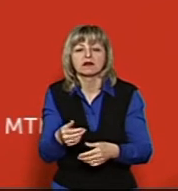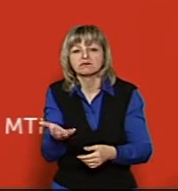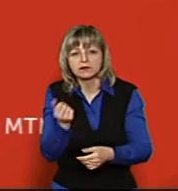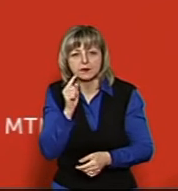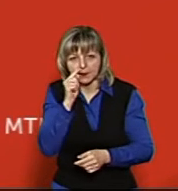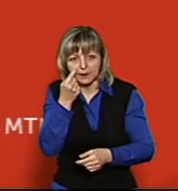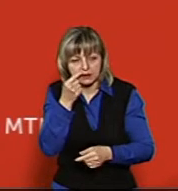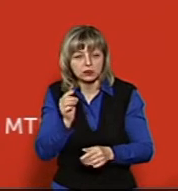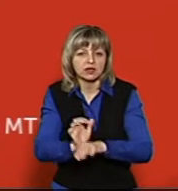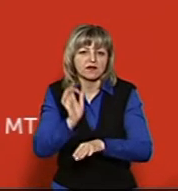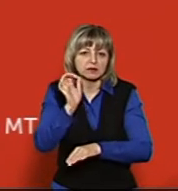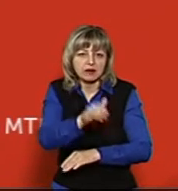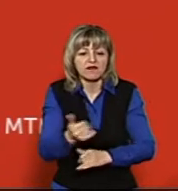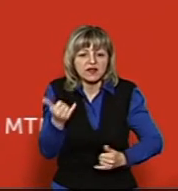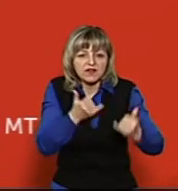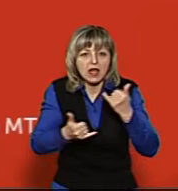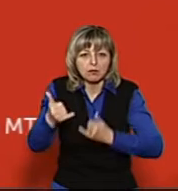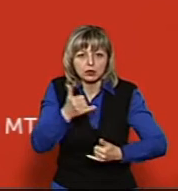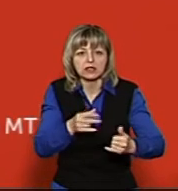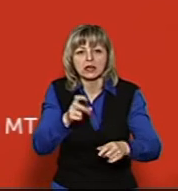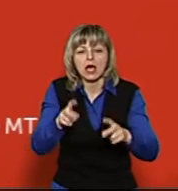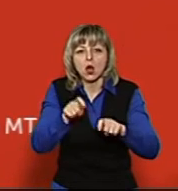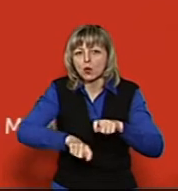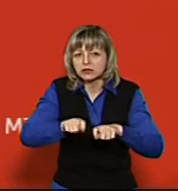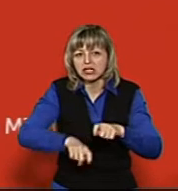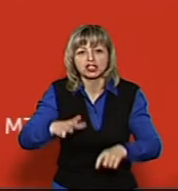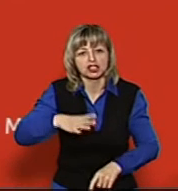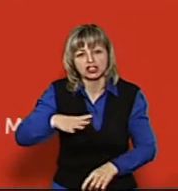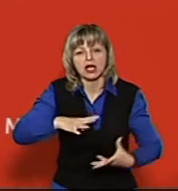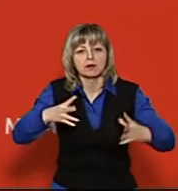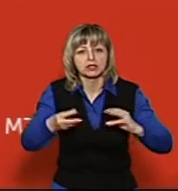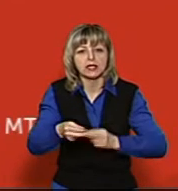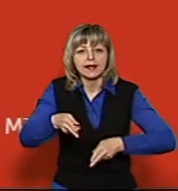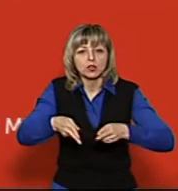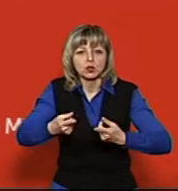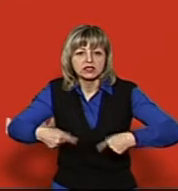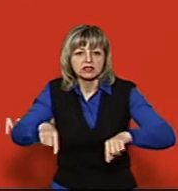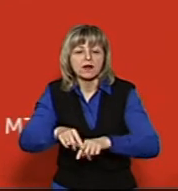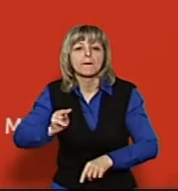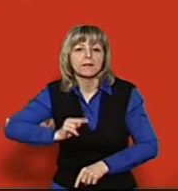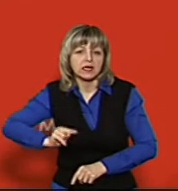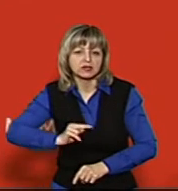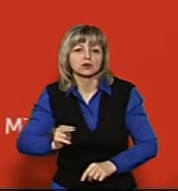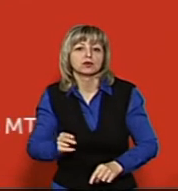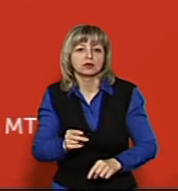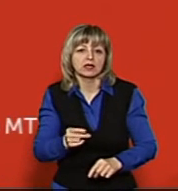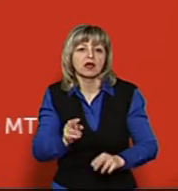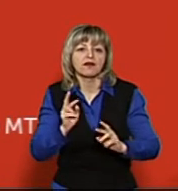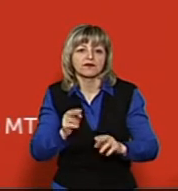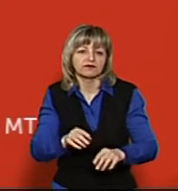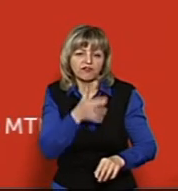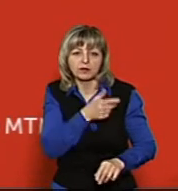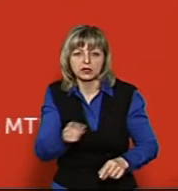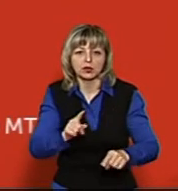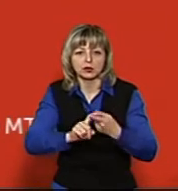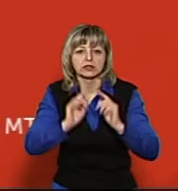і відправили в лабораторію вірусологічну на обстеження. Чекаємо результатів. Хірургічне відділення працює в режимі карантину, тобто